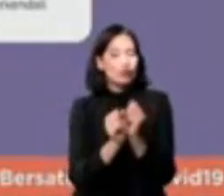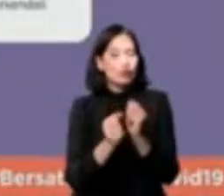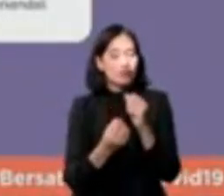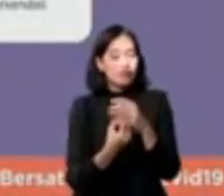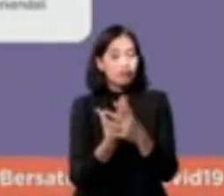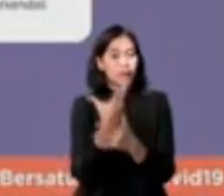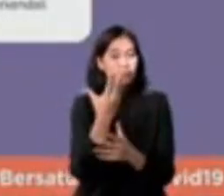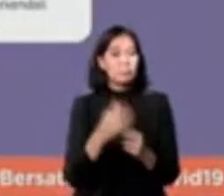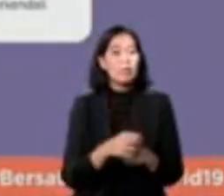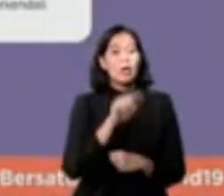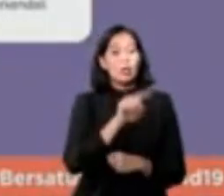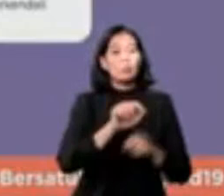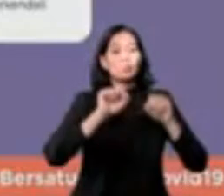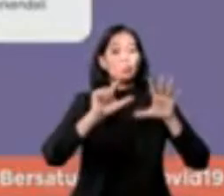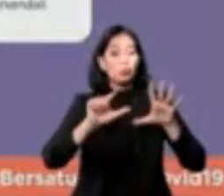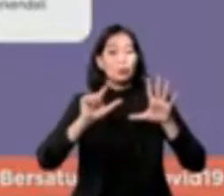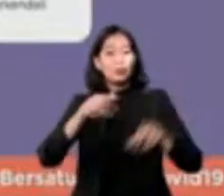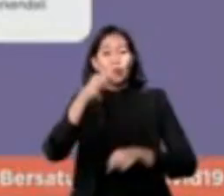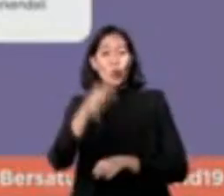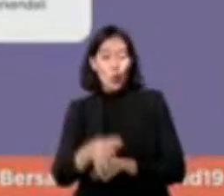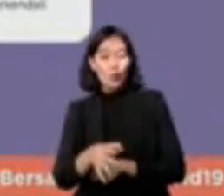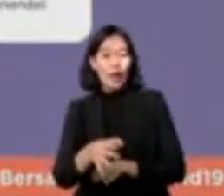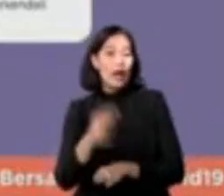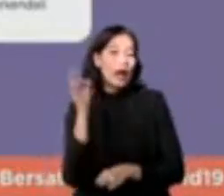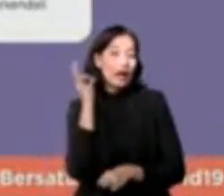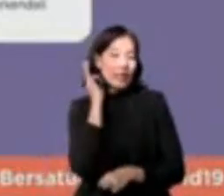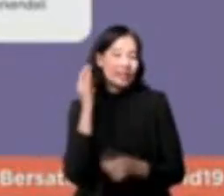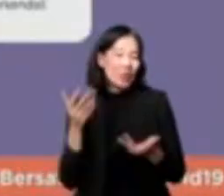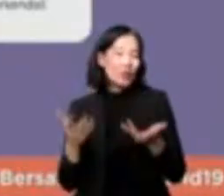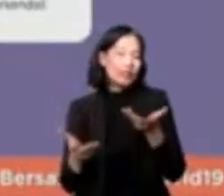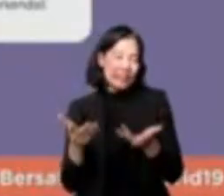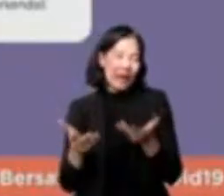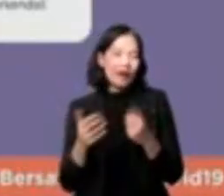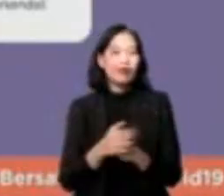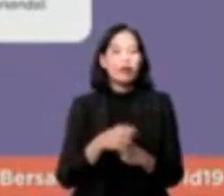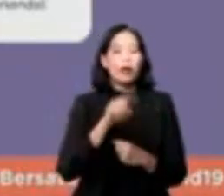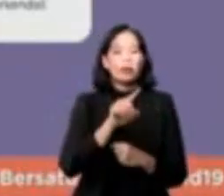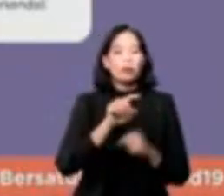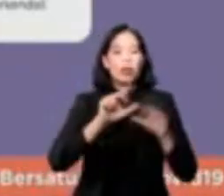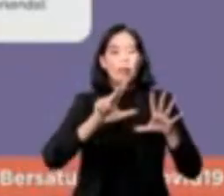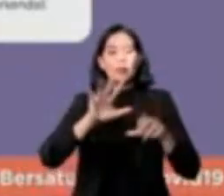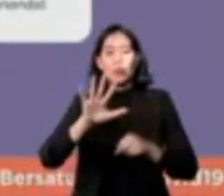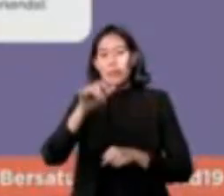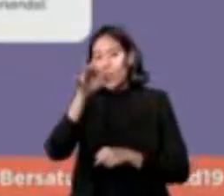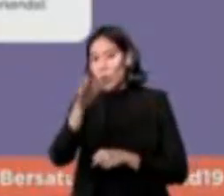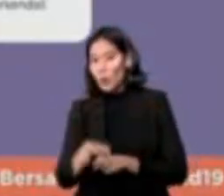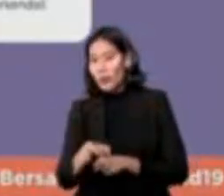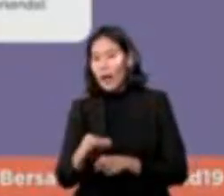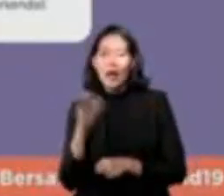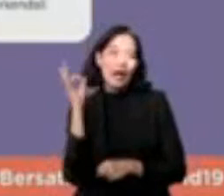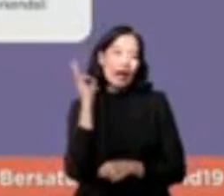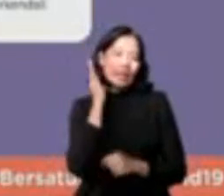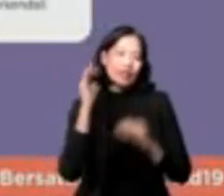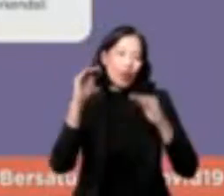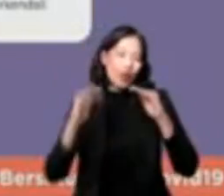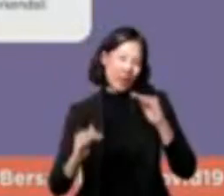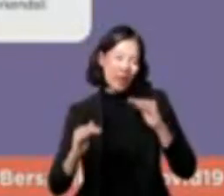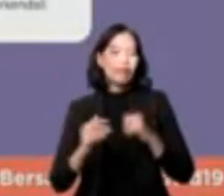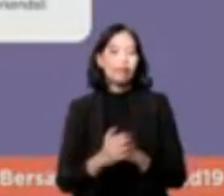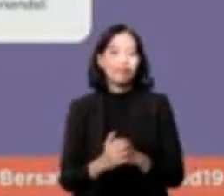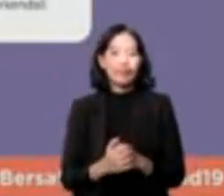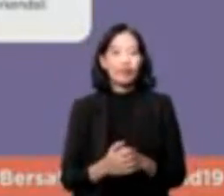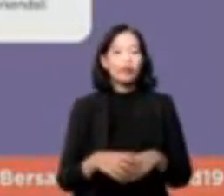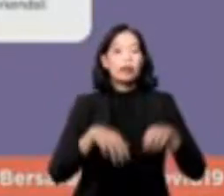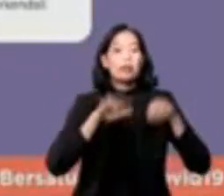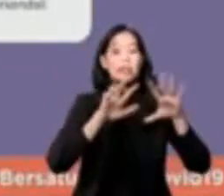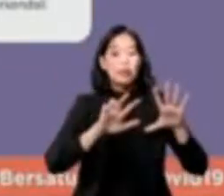tinggi, 177 kabupaten kota dengan risiko sedang, 185 kabupaten kota dengan risiko rendah,